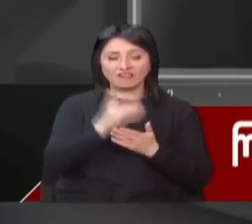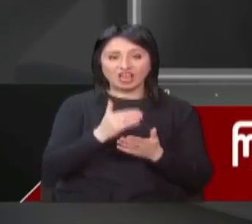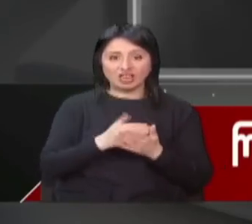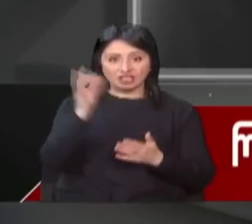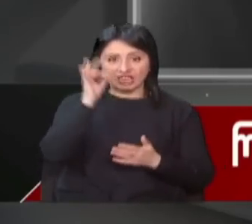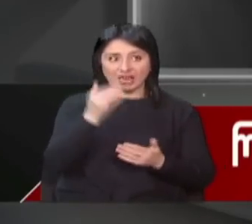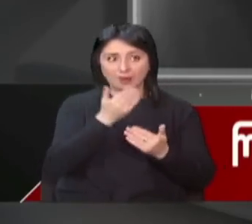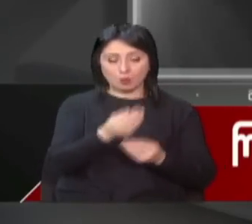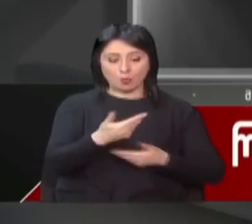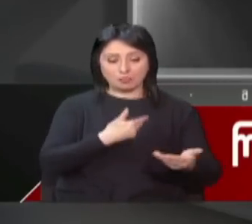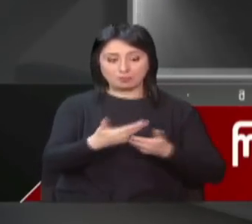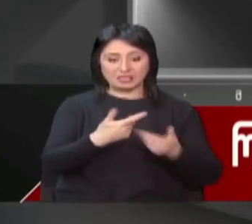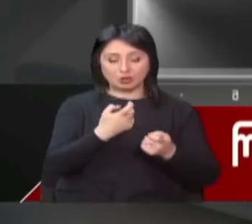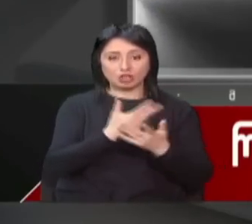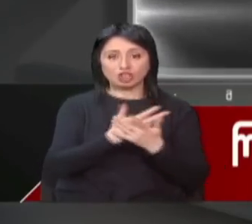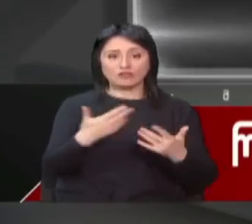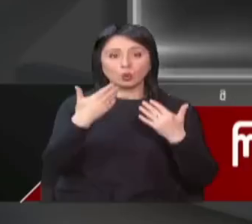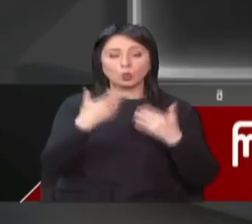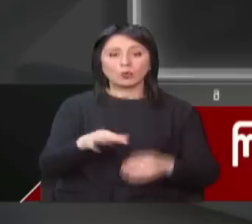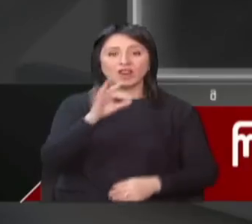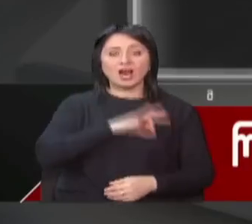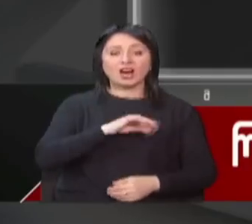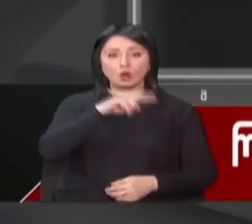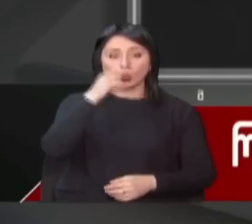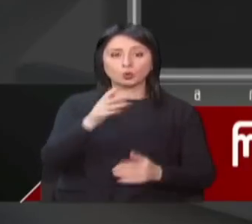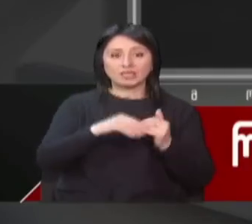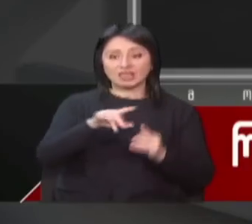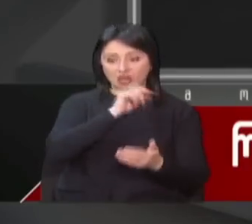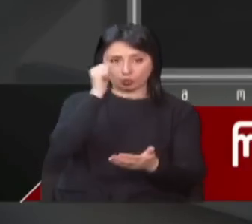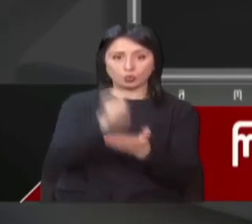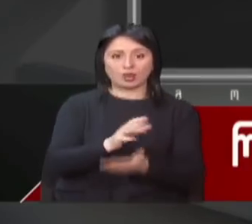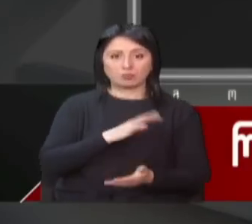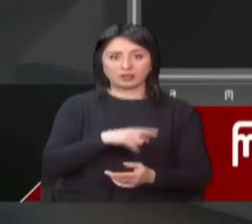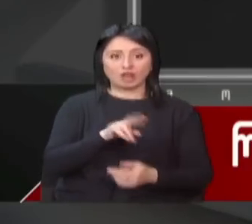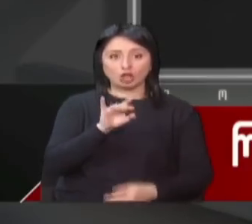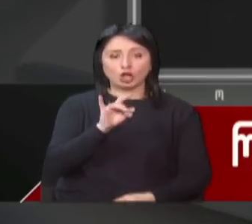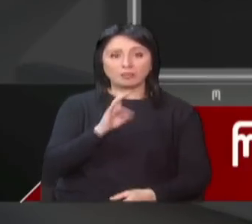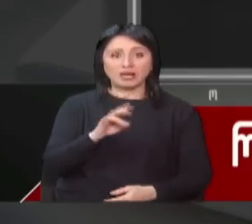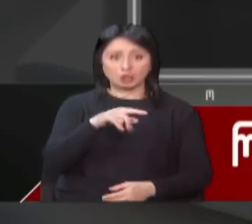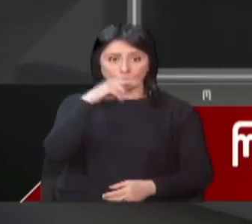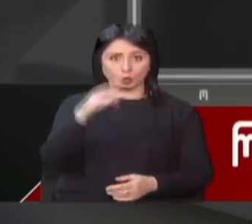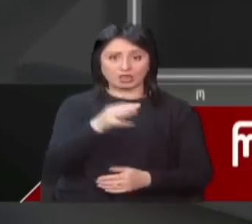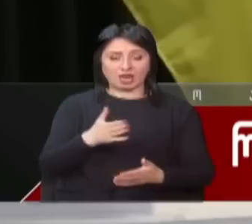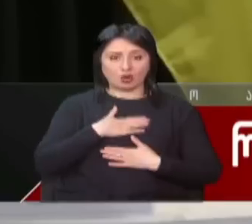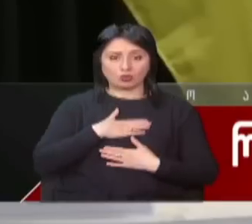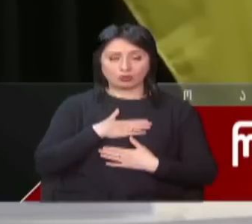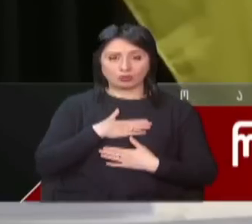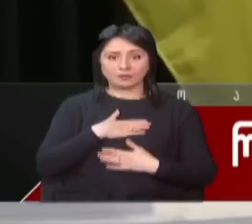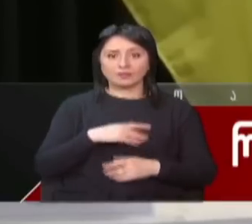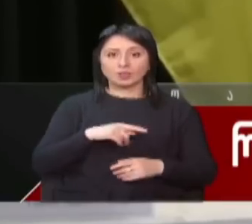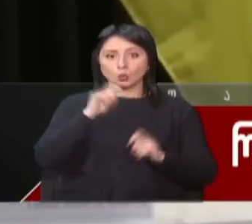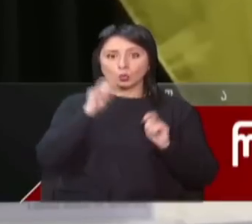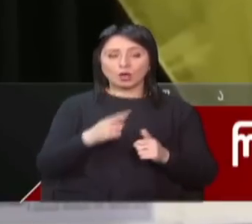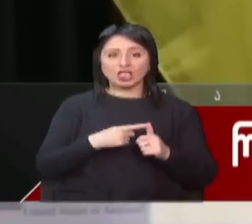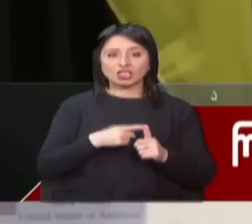რეჟიმისთვის Germaniis მიერ მიწოდებული შეიარაღება უკვე გამოიყენება რუსულ ტერიტორიებზე, რადგან Donbasi რუსეთის რეგიონია. Ucraina